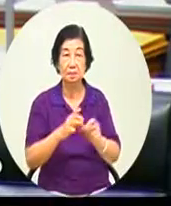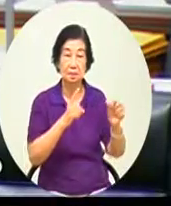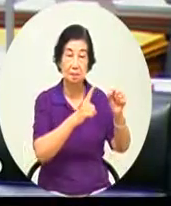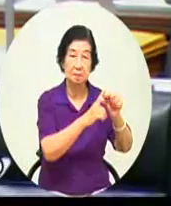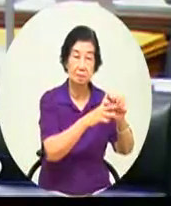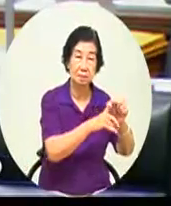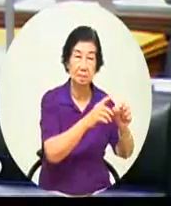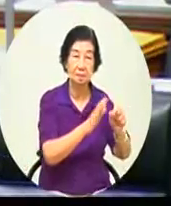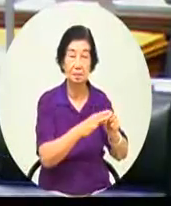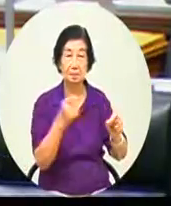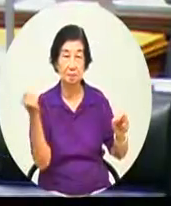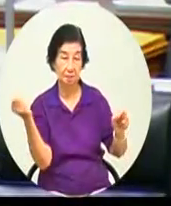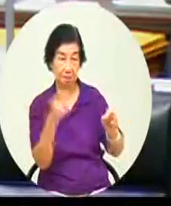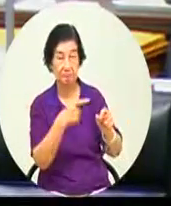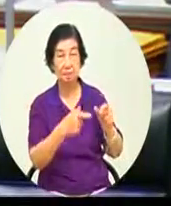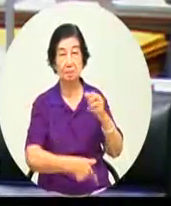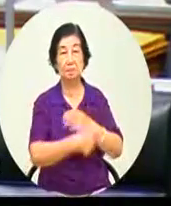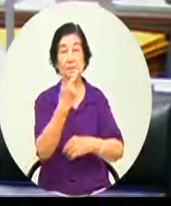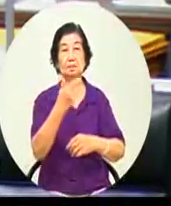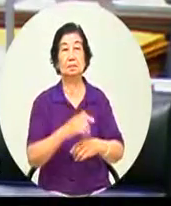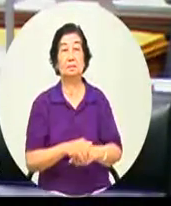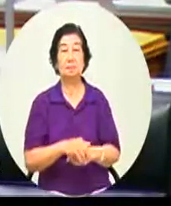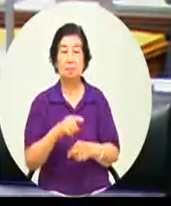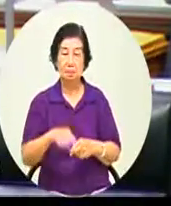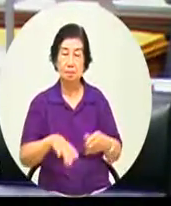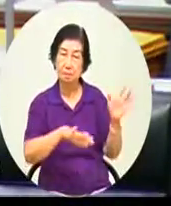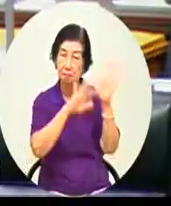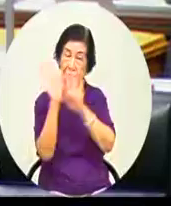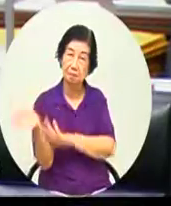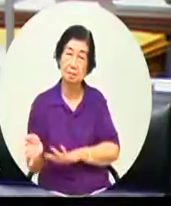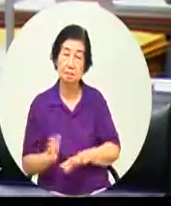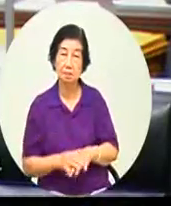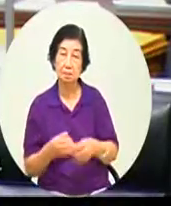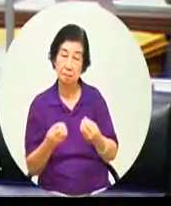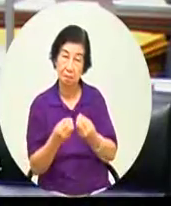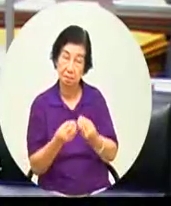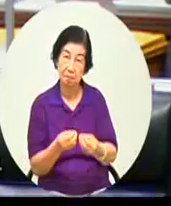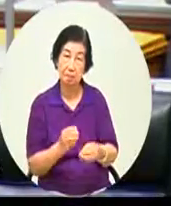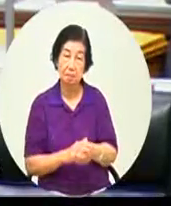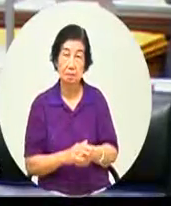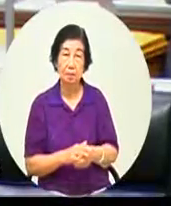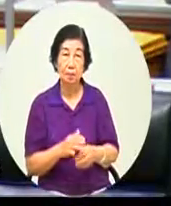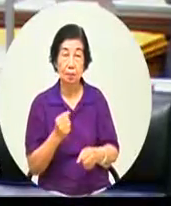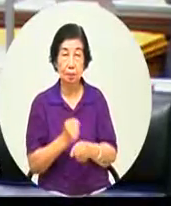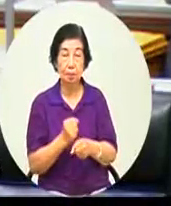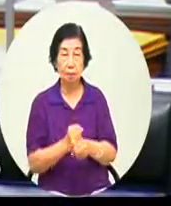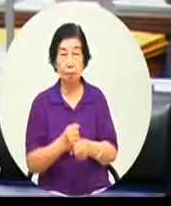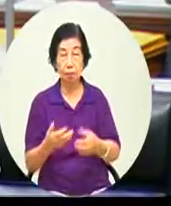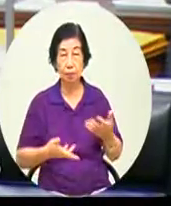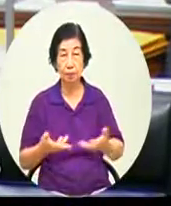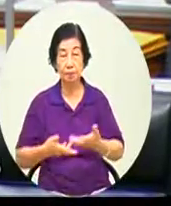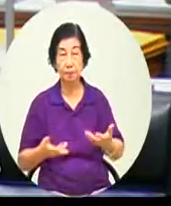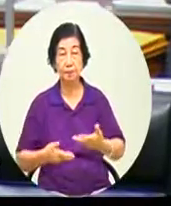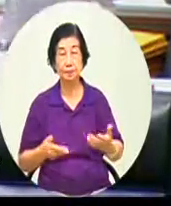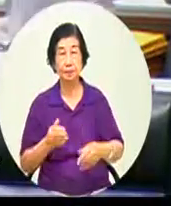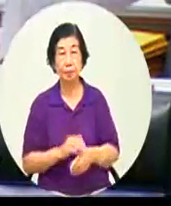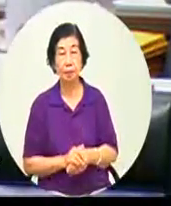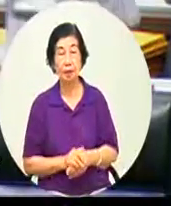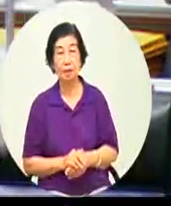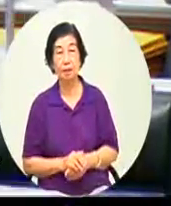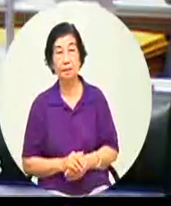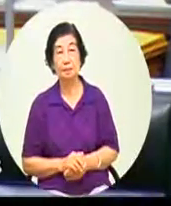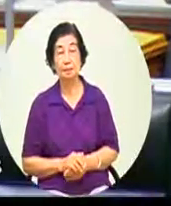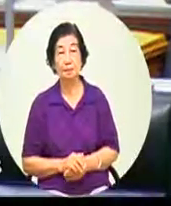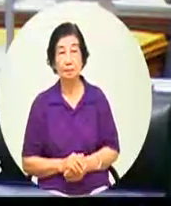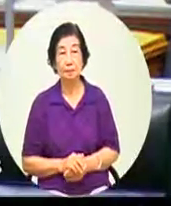哦，所以呢，到底是出了什么状况？咱敢是做足侪代志耶，我们做了很多的事啊。我常常听说，大概的